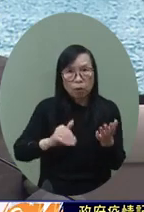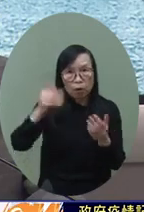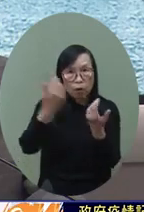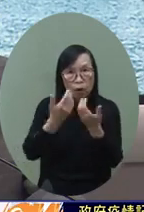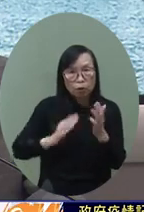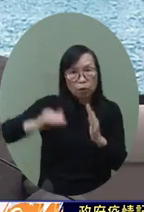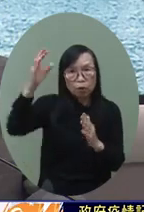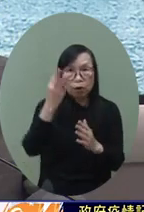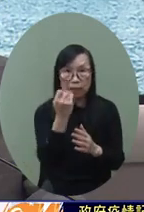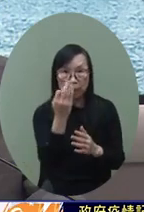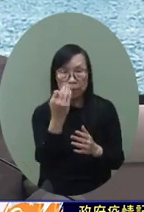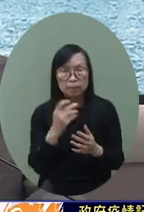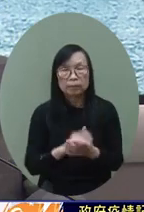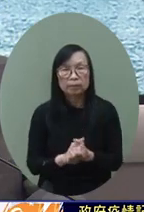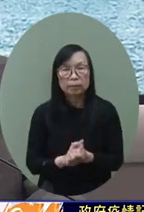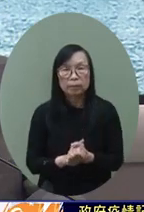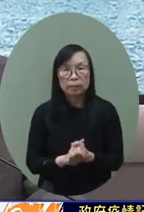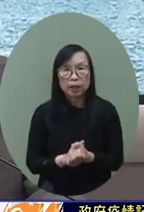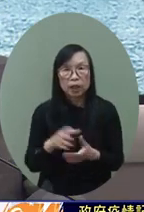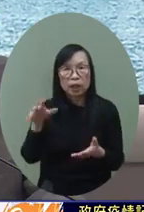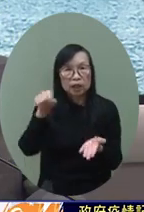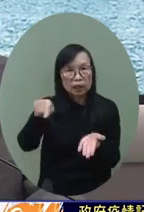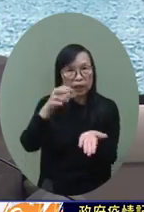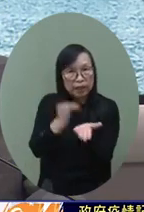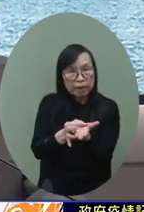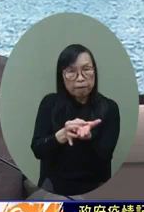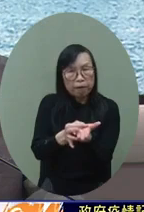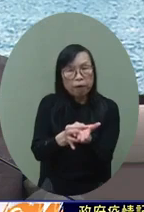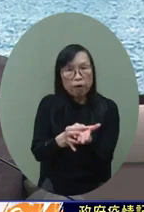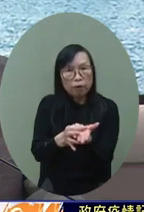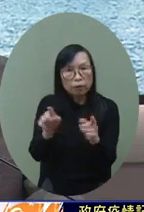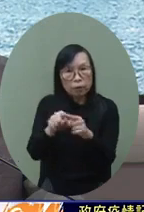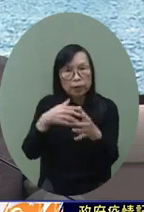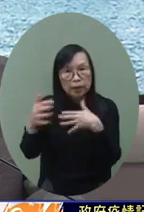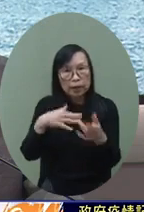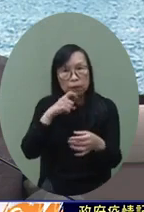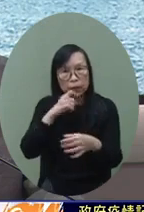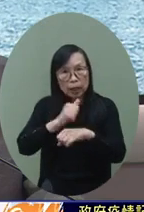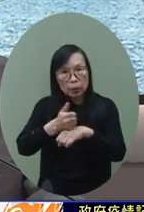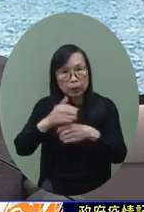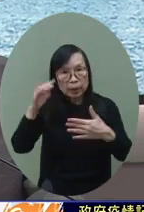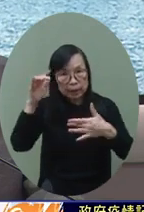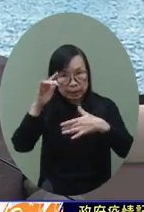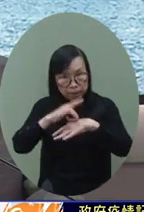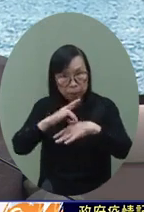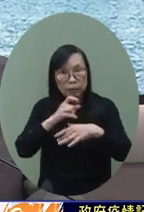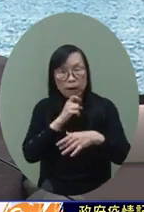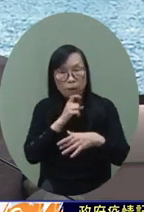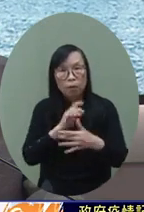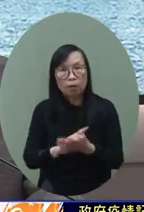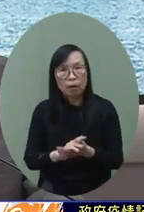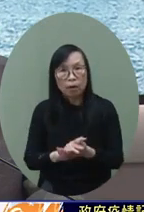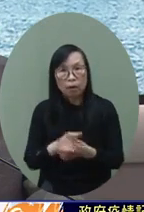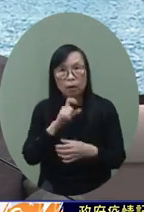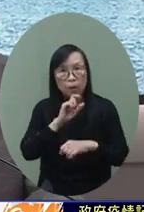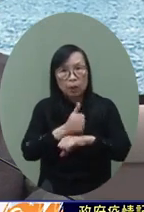30。咁因為嗰啲嘅地方咧，其實都即係嗰個同事都會有機會接觸到啦。咁所以就都係唔排除